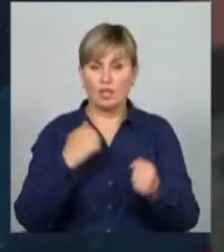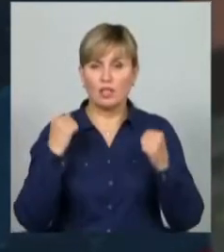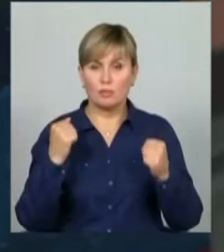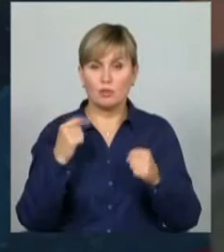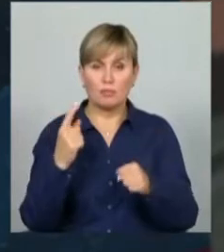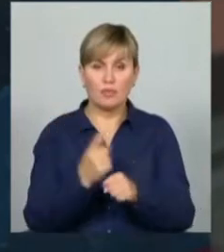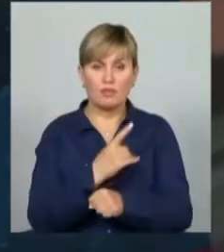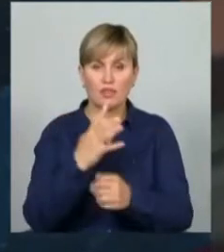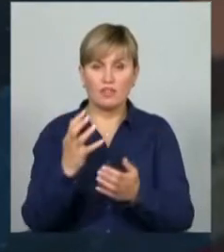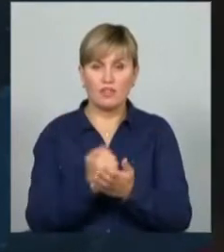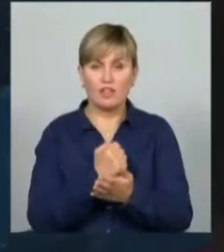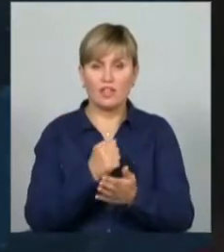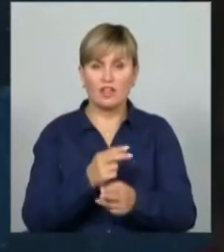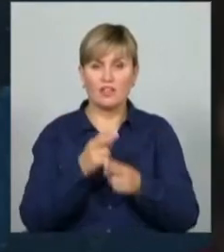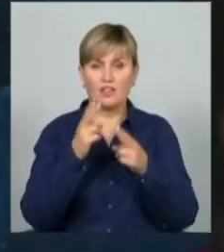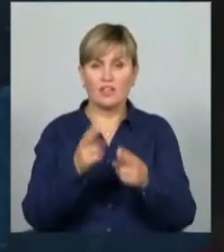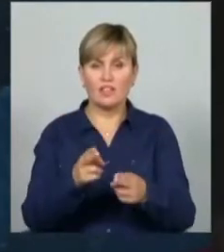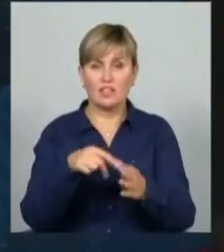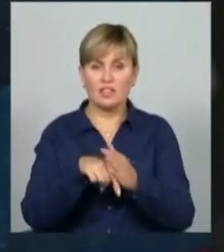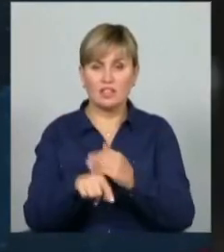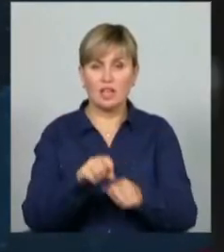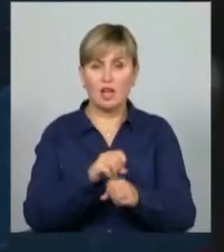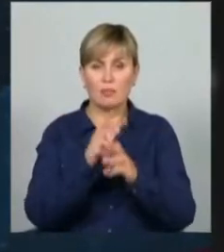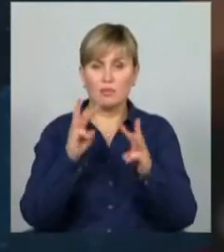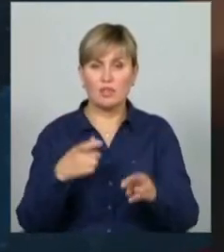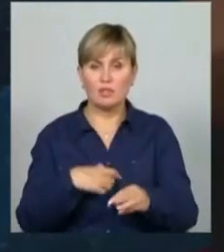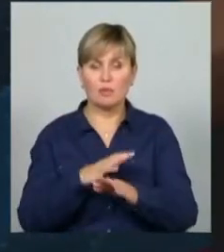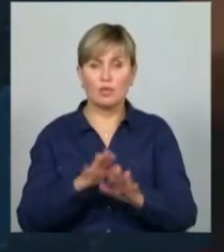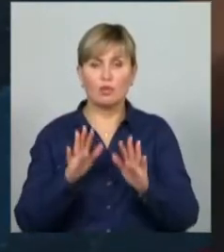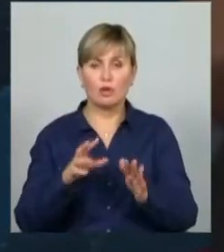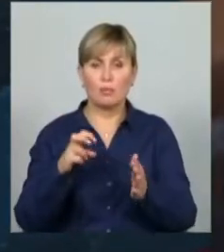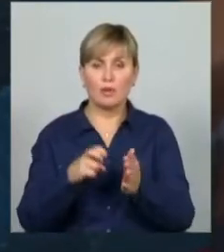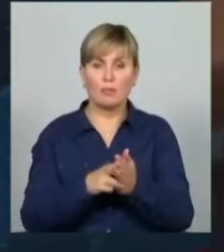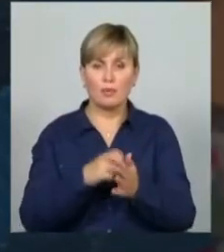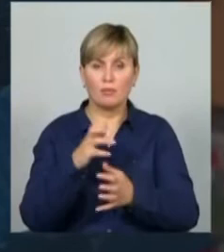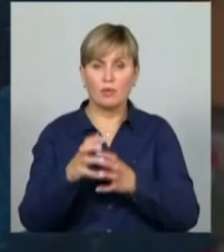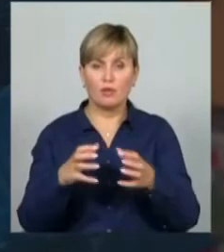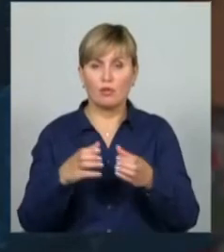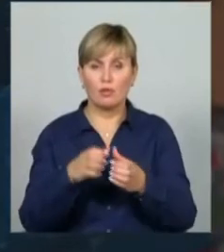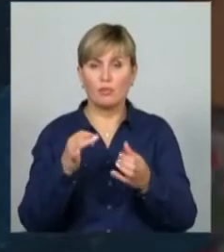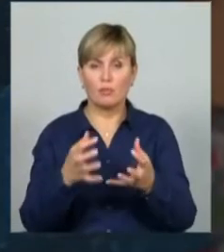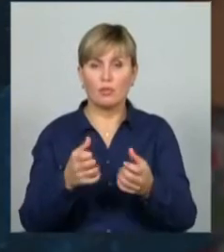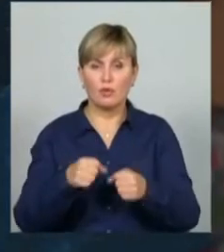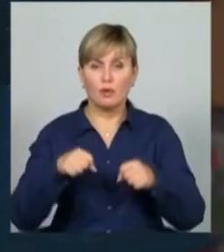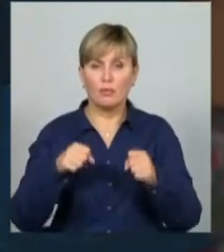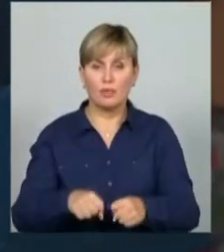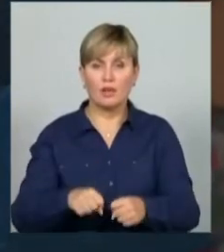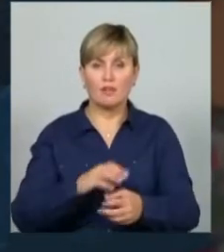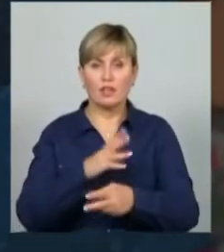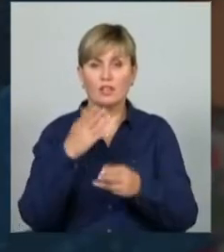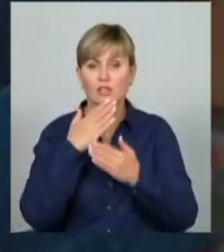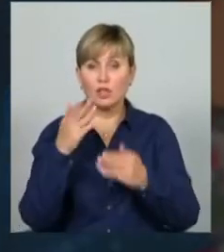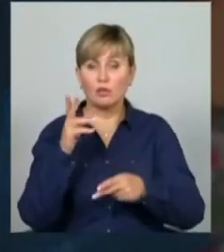спортсменки впервые выиграли на выезде в раунде плей-офф, обеспечив себе не только прописку в мировой группе, но и получив право сыграть в